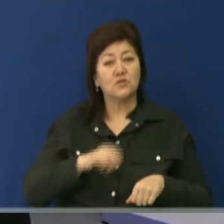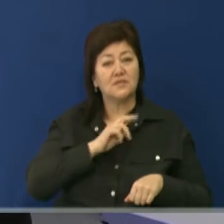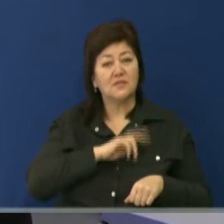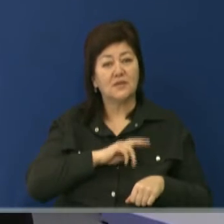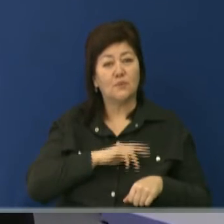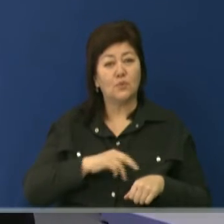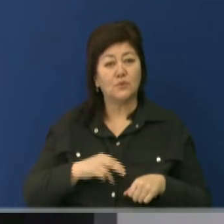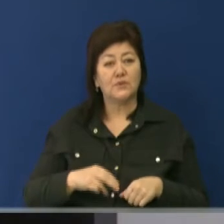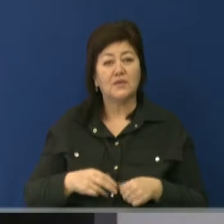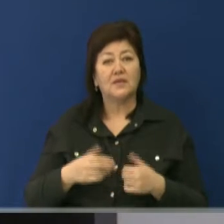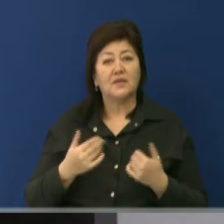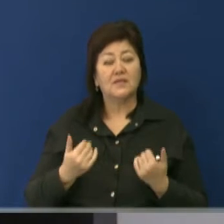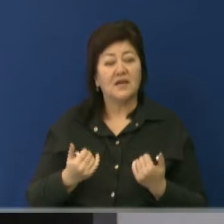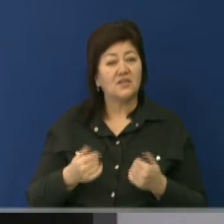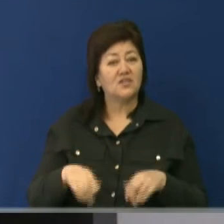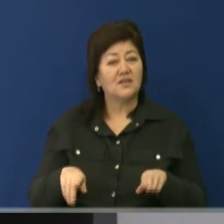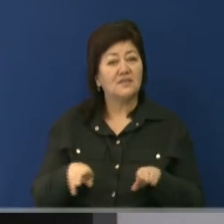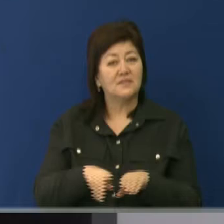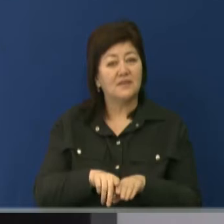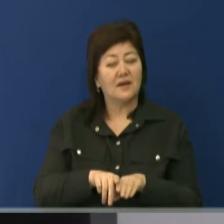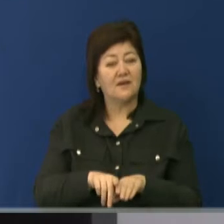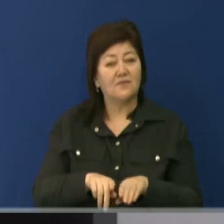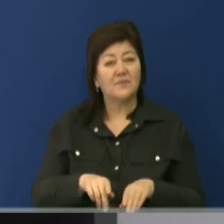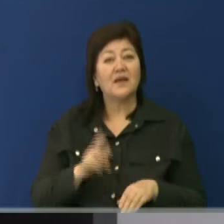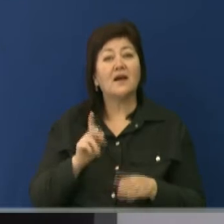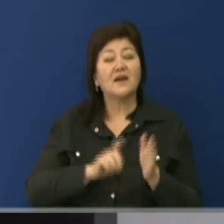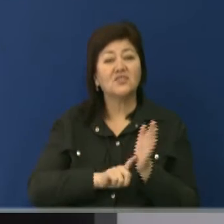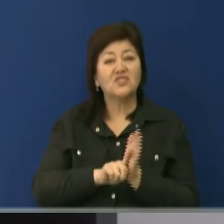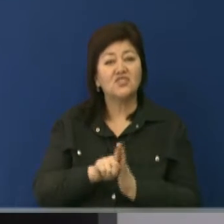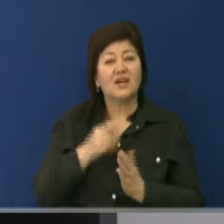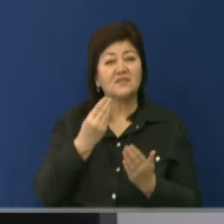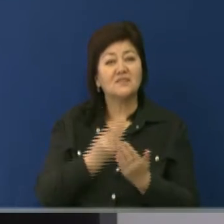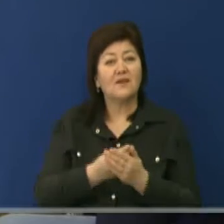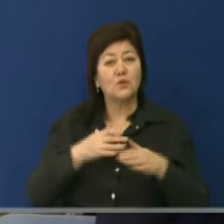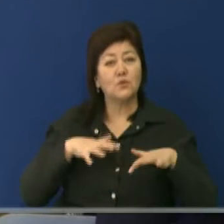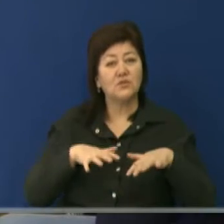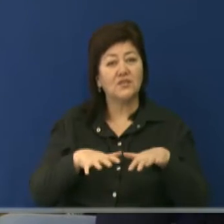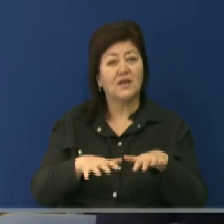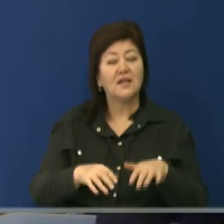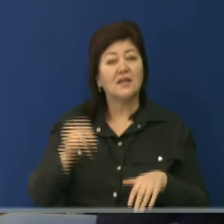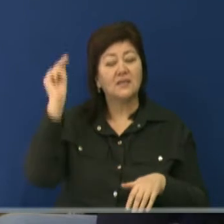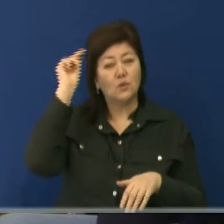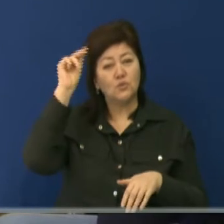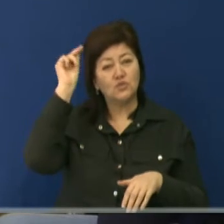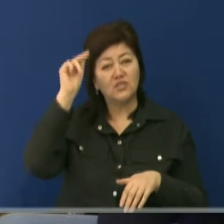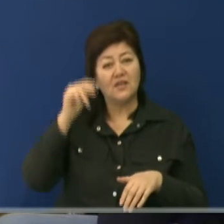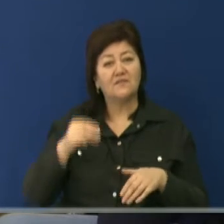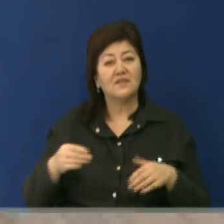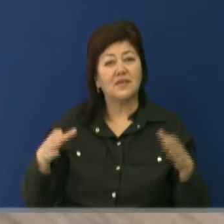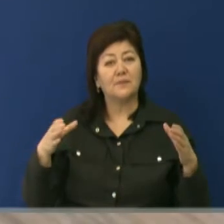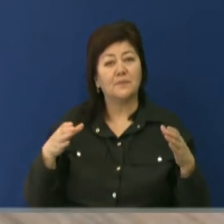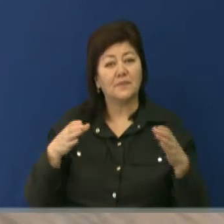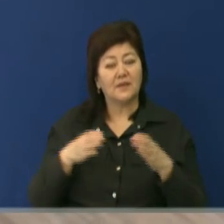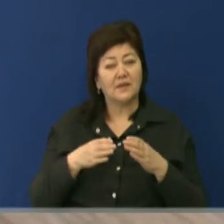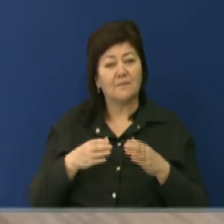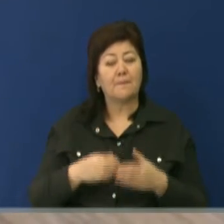бизнес туралы, тайм-менеджмент, сондай-ақ өз бизнесін қалай бастау керектігі туралы білім берді. Айта кетерлігі, бұған дейін семейлік